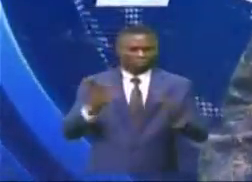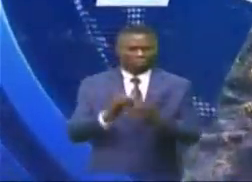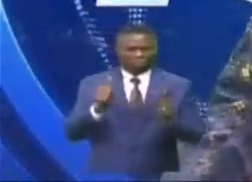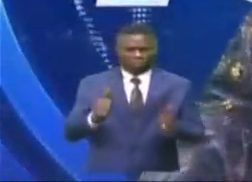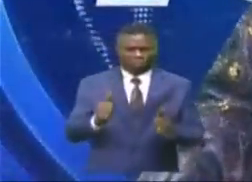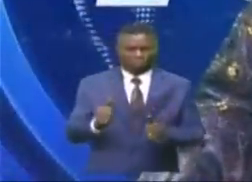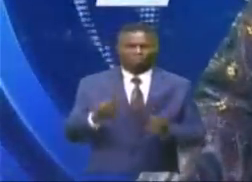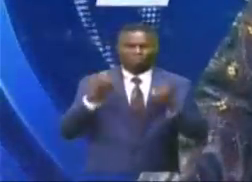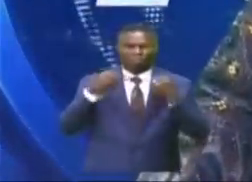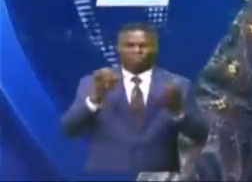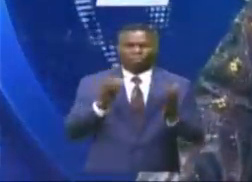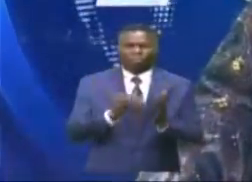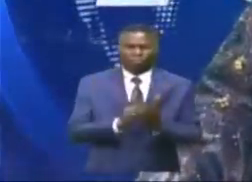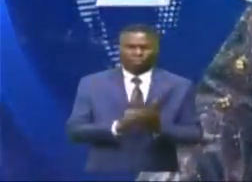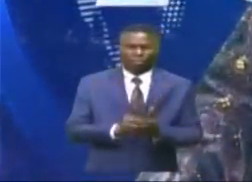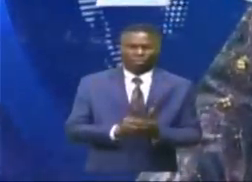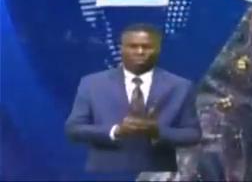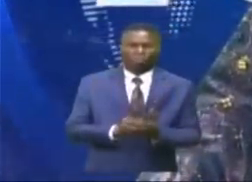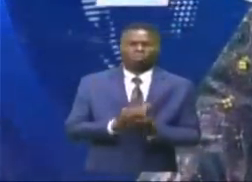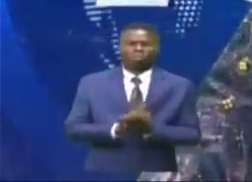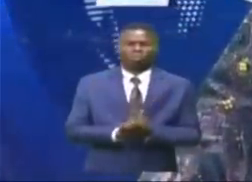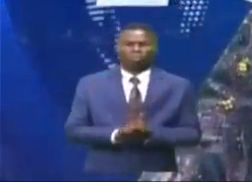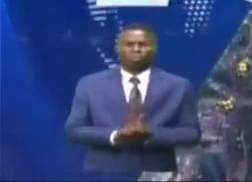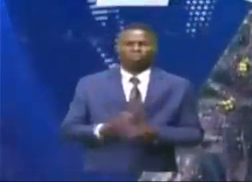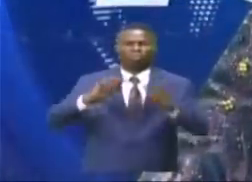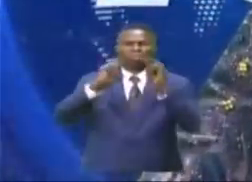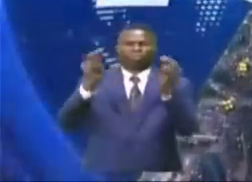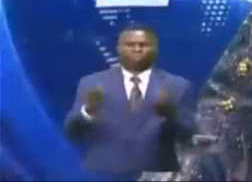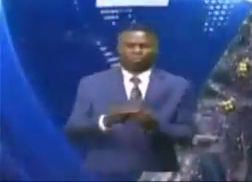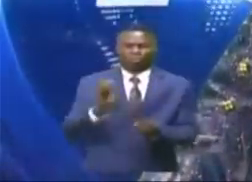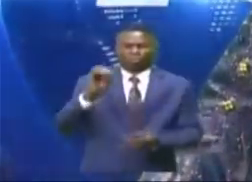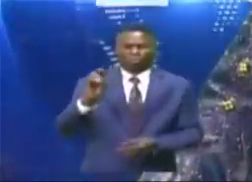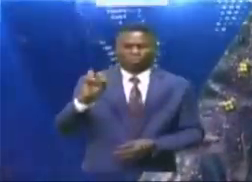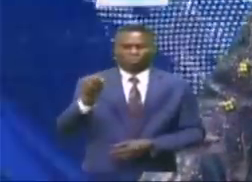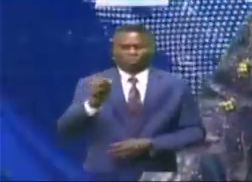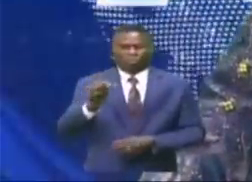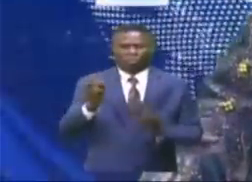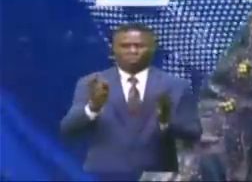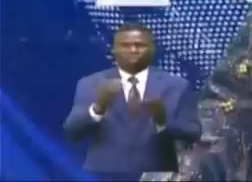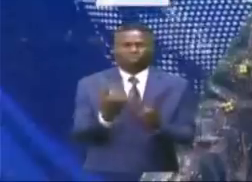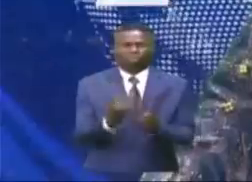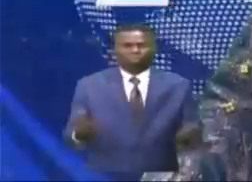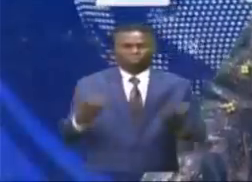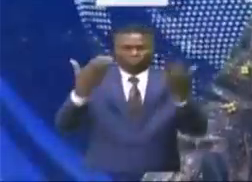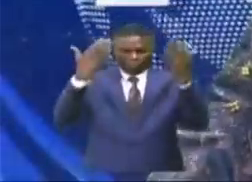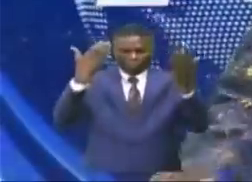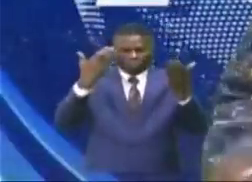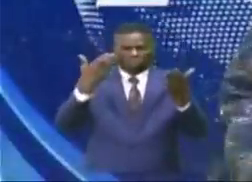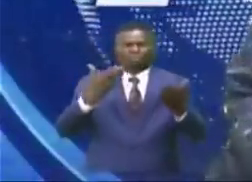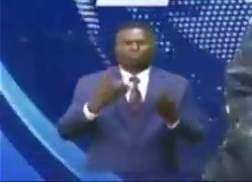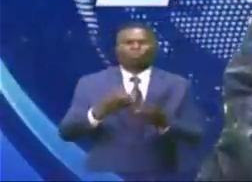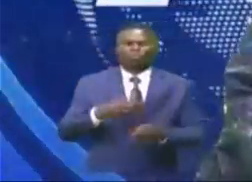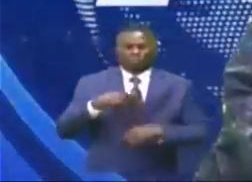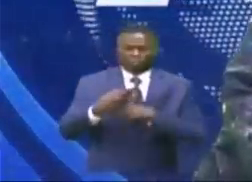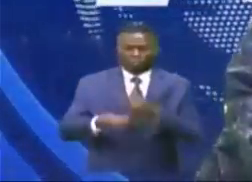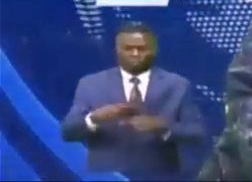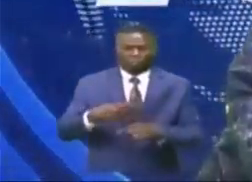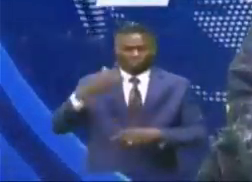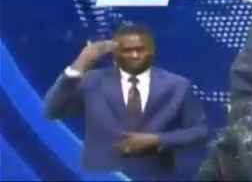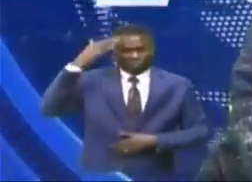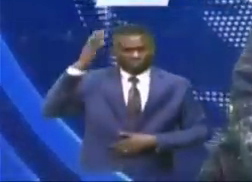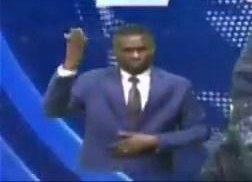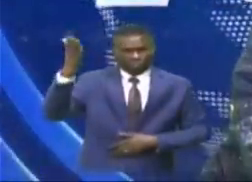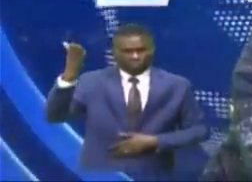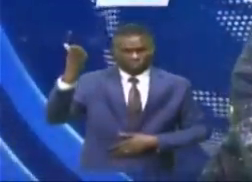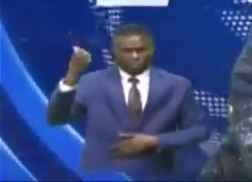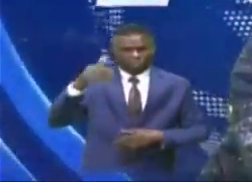De l'actualité, l'ONG Goshen, l'une des structures de l'Assemblée de Dieu, a fait sa sortie officielle à Mbandaka. C'était au